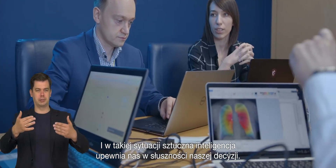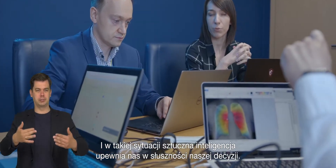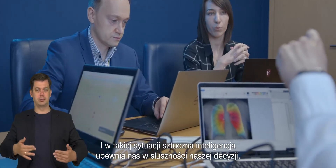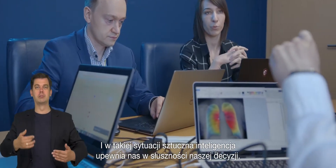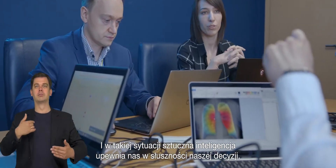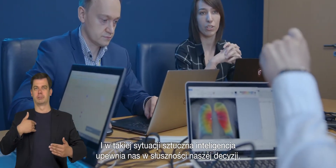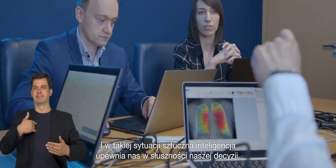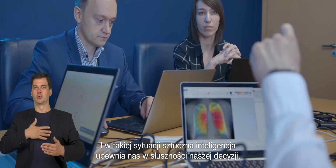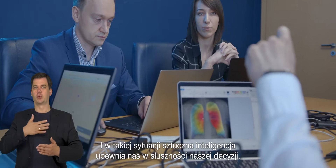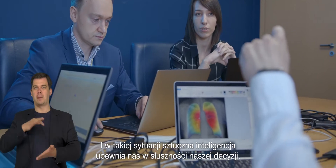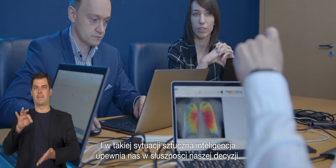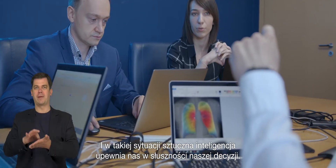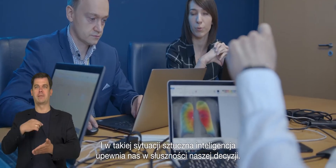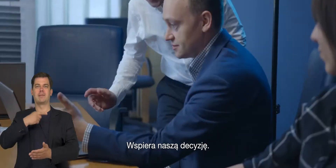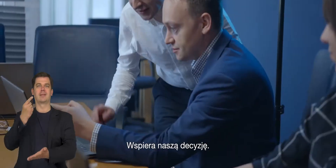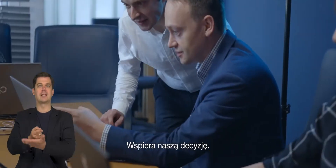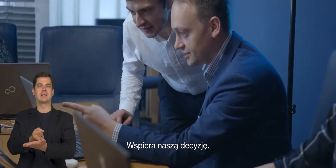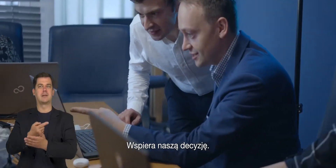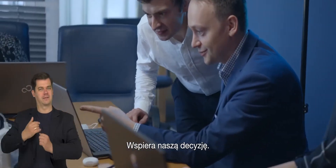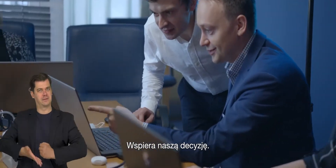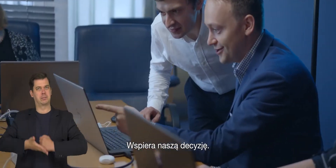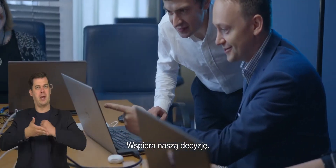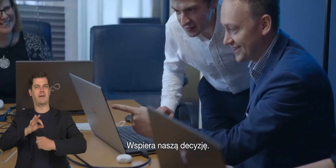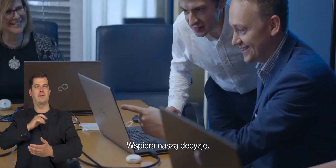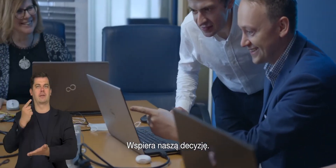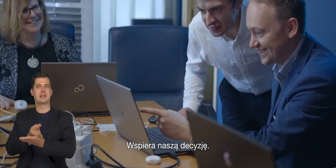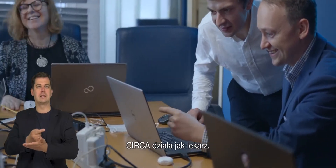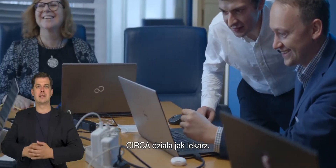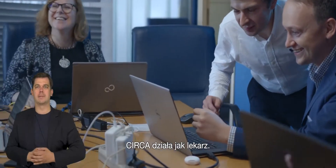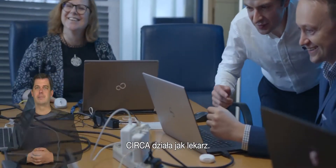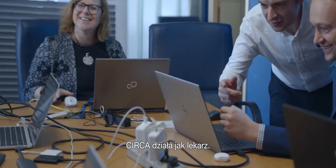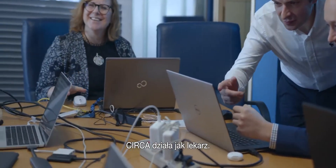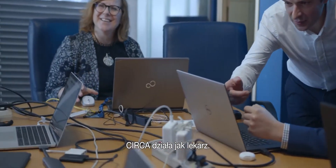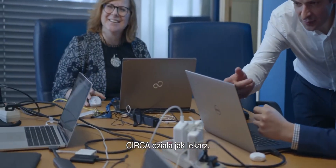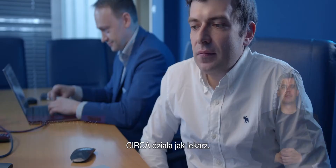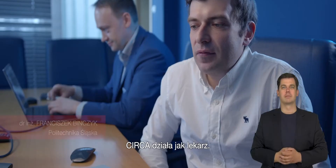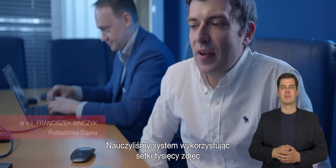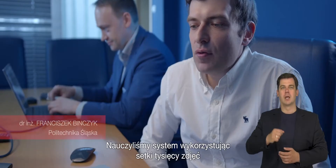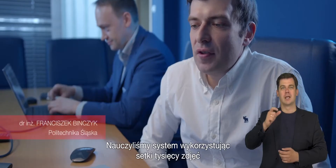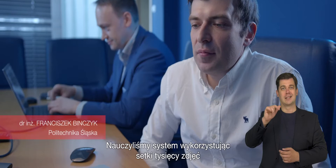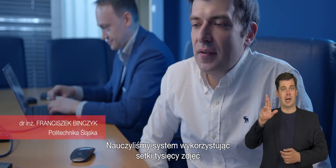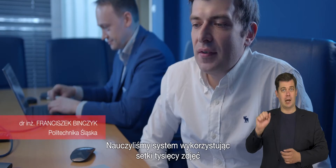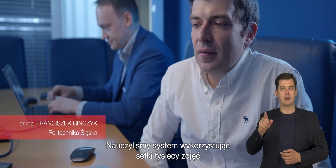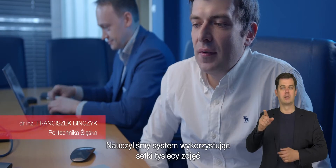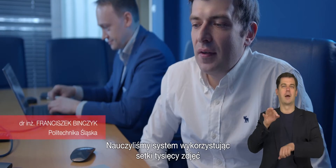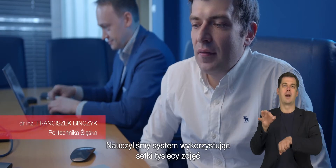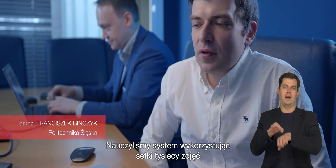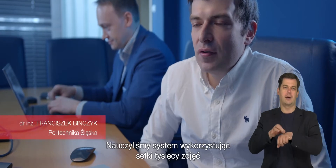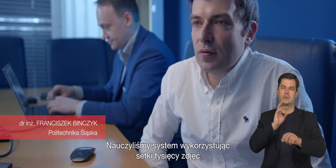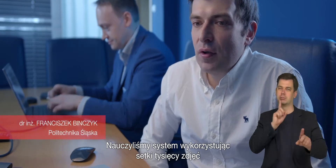upewnia nas w słuszności swojej decyzji, wspiera naszą decyzję. Circa działa jak lekarz. Nauczyliśmy